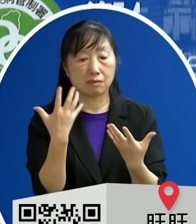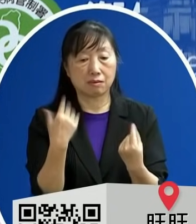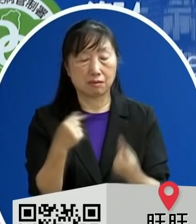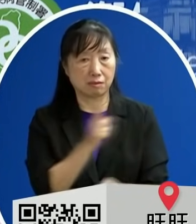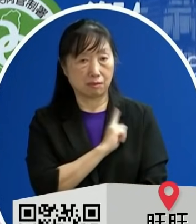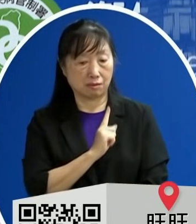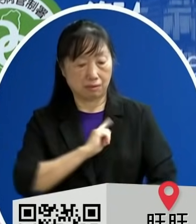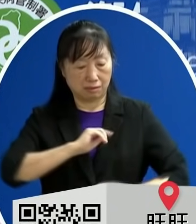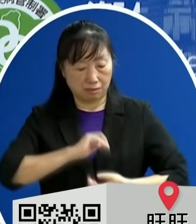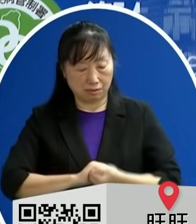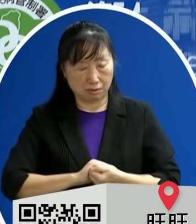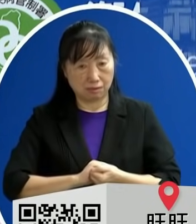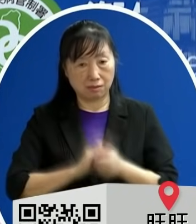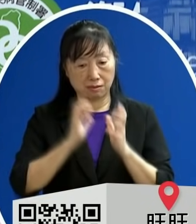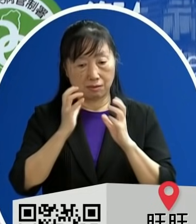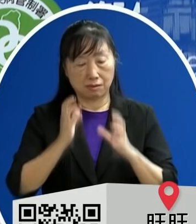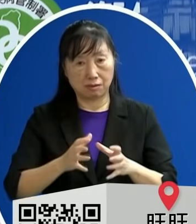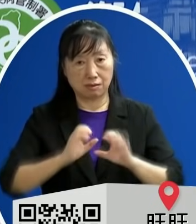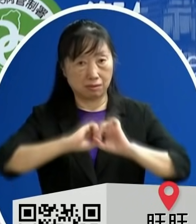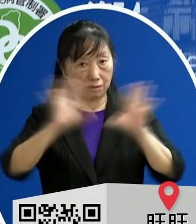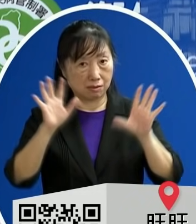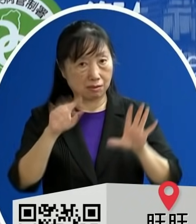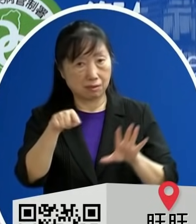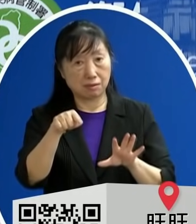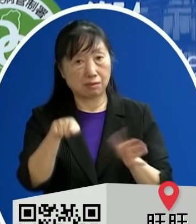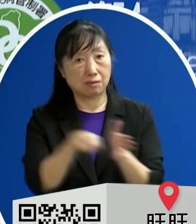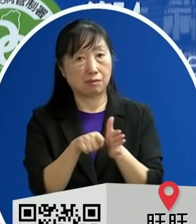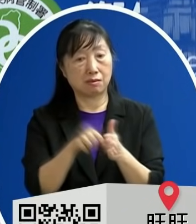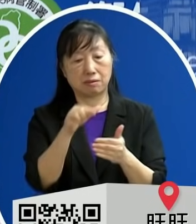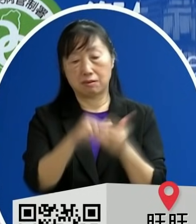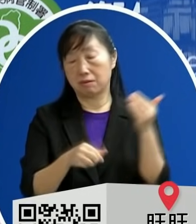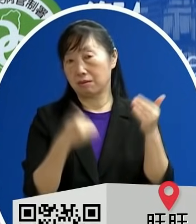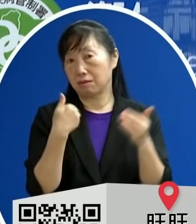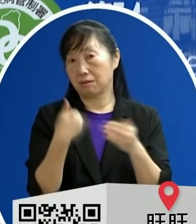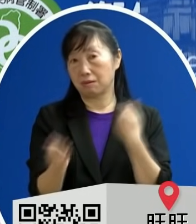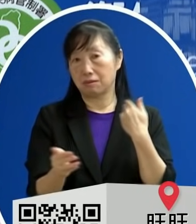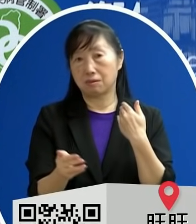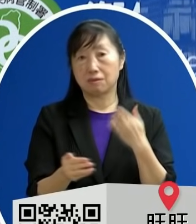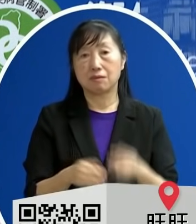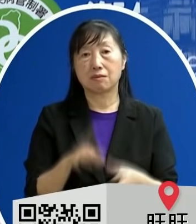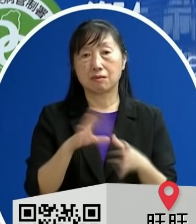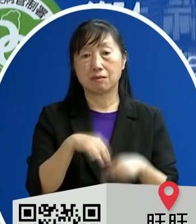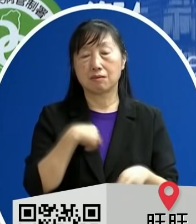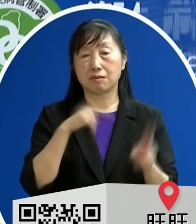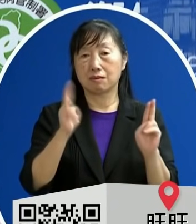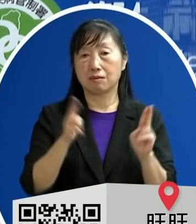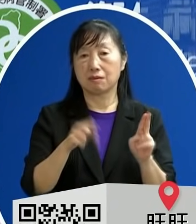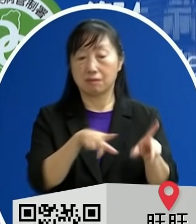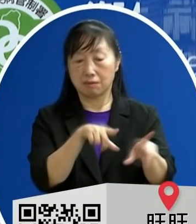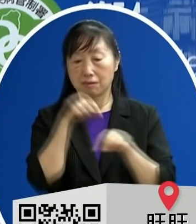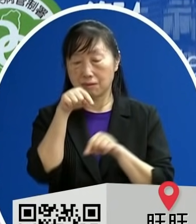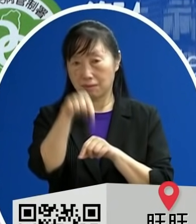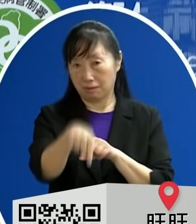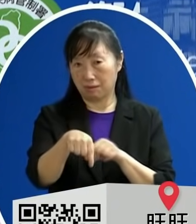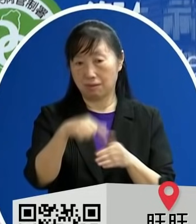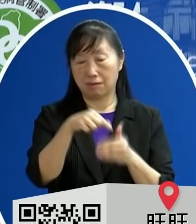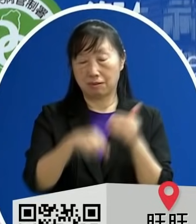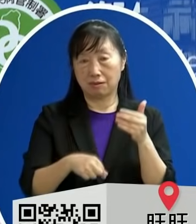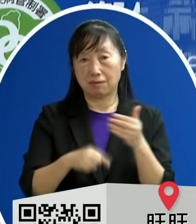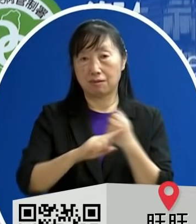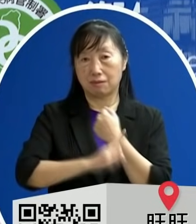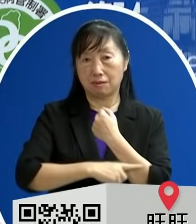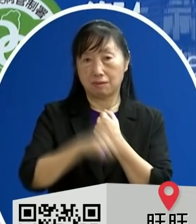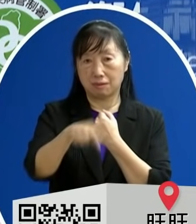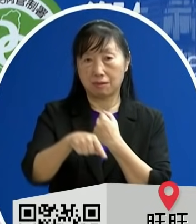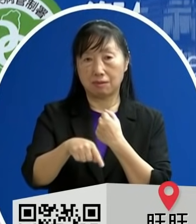进行公告，那事实上在法上面就有所不合。那指挥中心只是根据这样的一个法